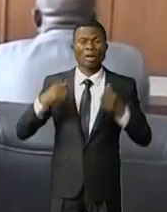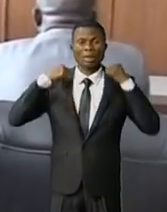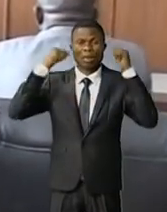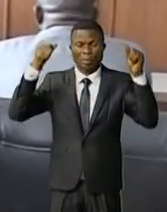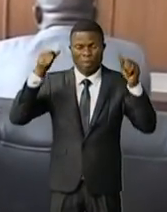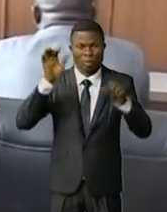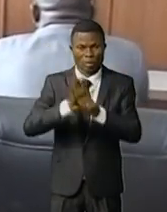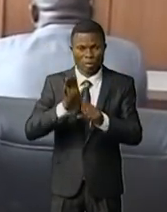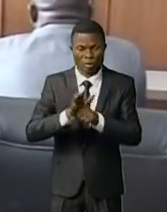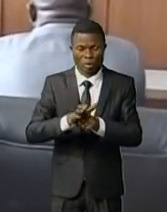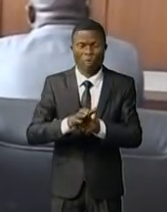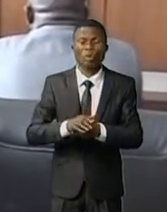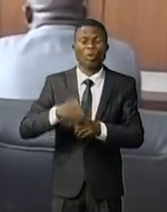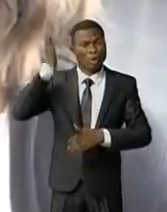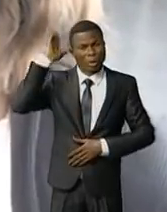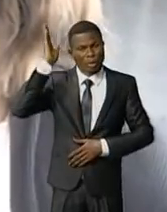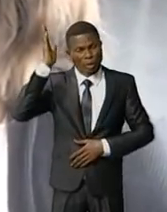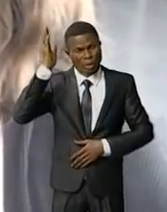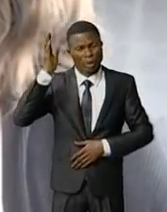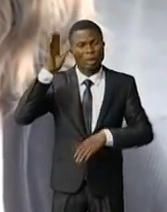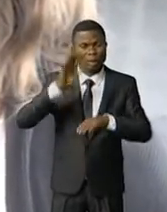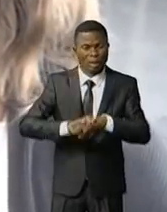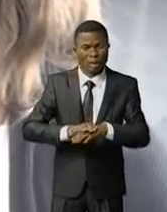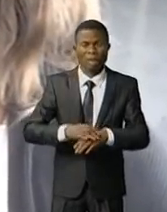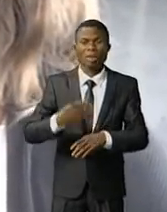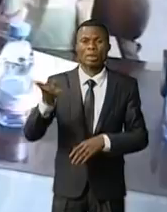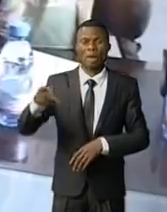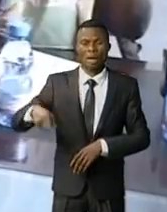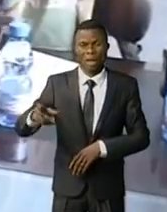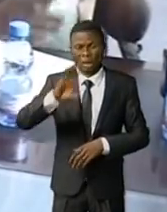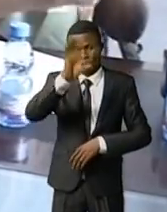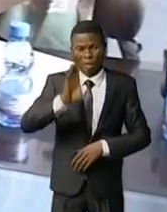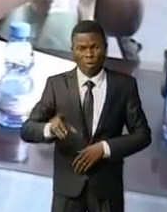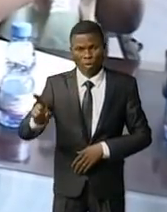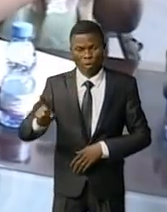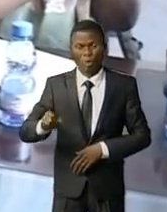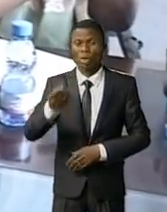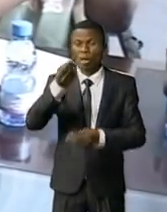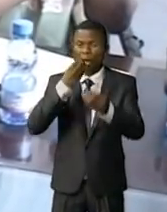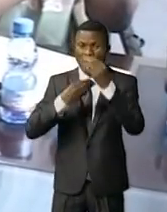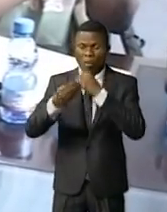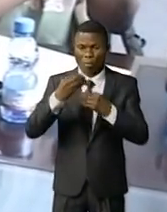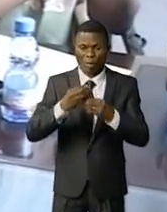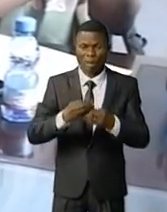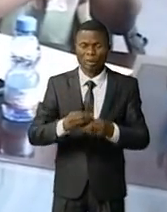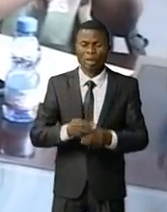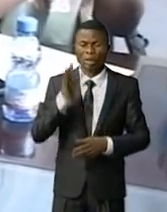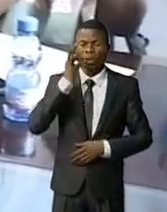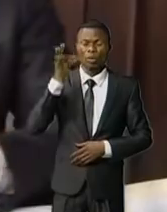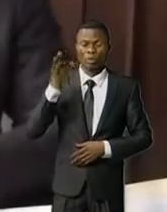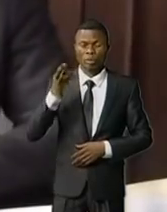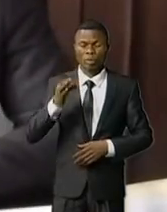juvénile, le banditisme urbain qui s'est accentué ces derniers temps avec la consommation déplorable de la drogue